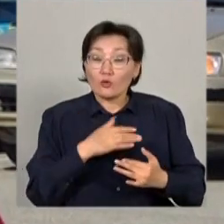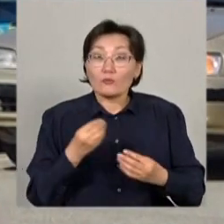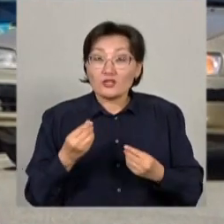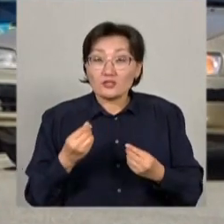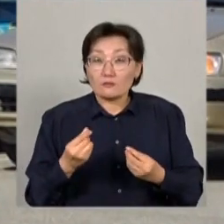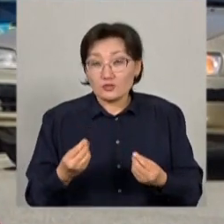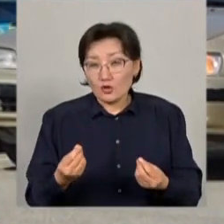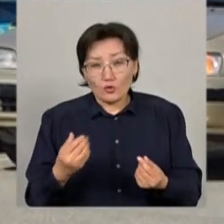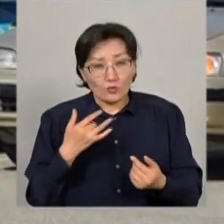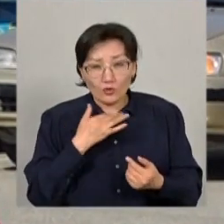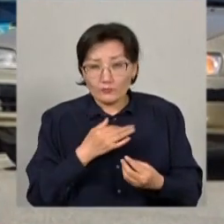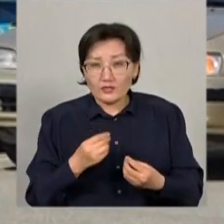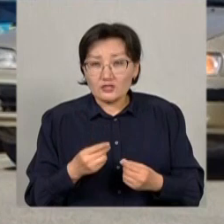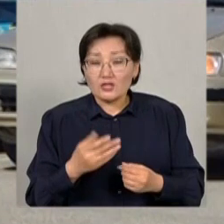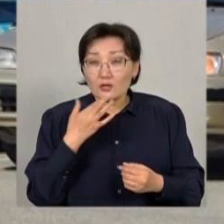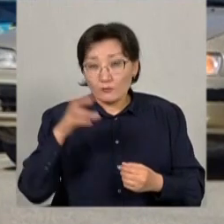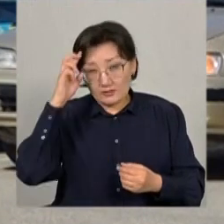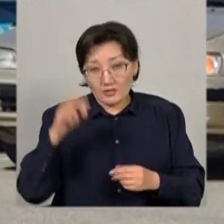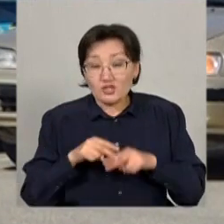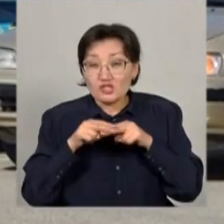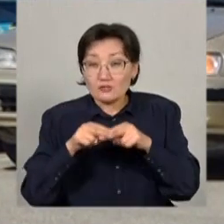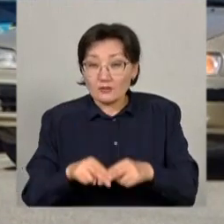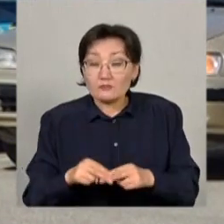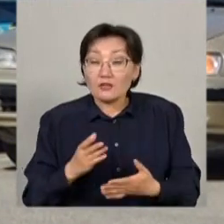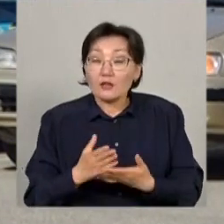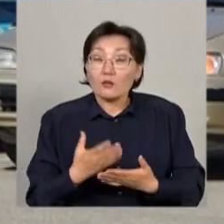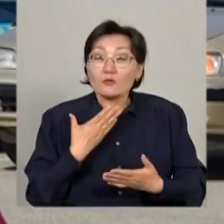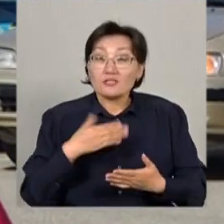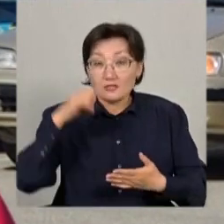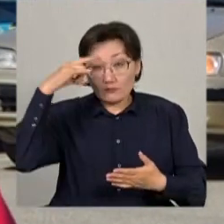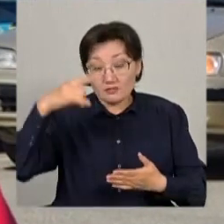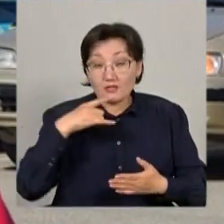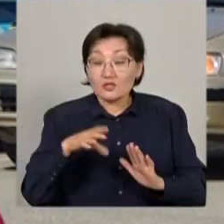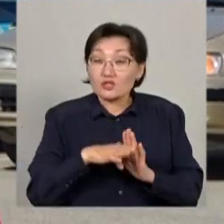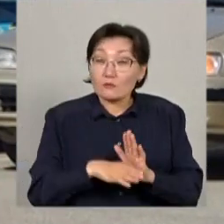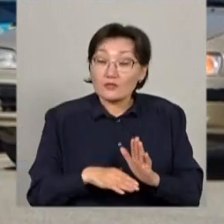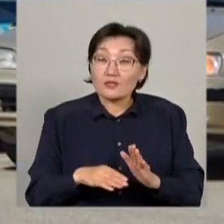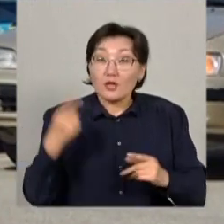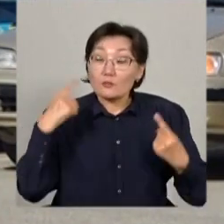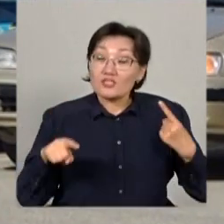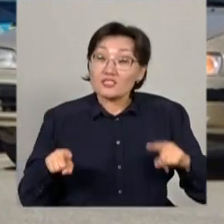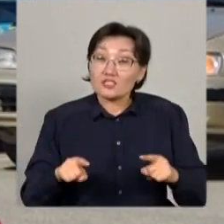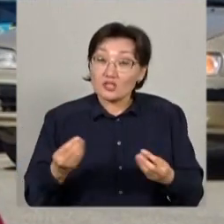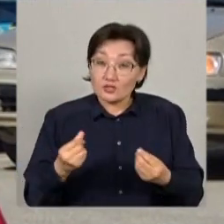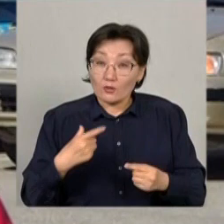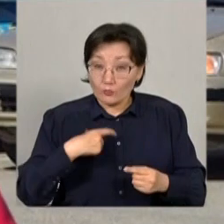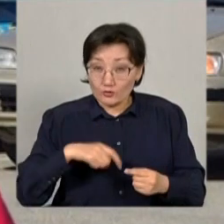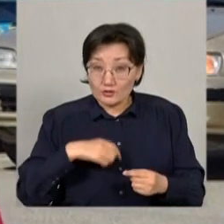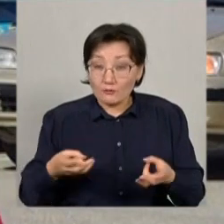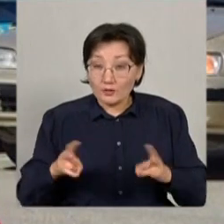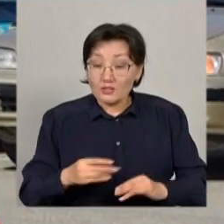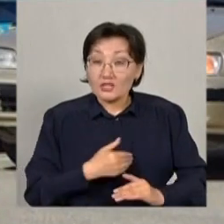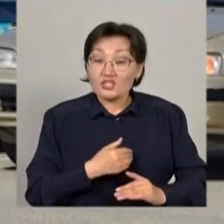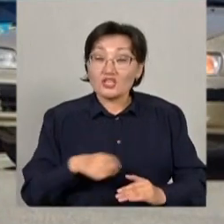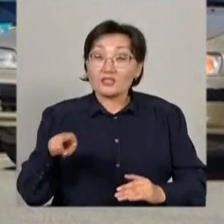көп сомаларымыз шетелге кетіп жатыр. Біз өзіміздің қазақстандық бағдарламаны шығарып, яғни ақша өзімізде қалуын